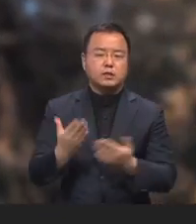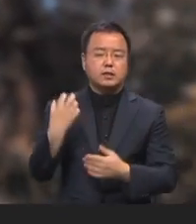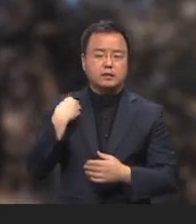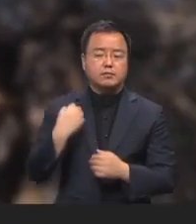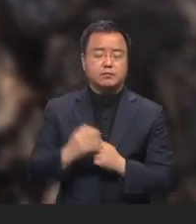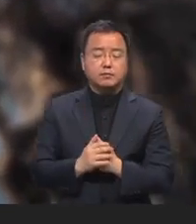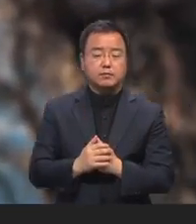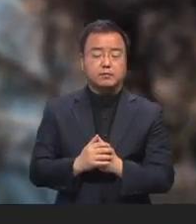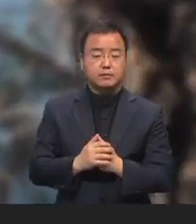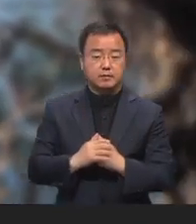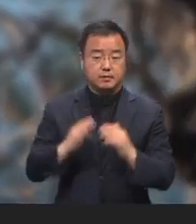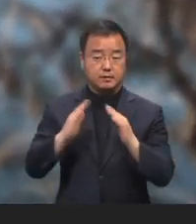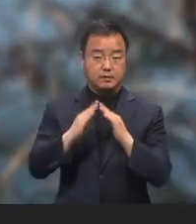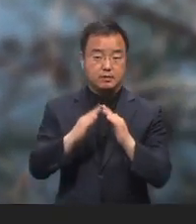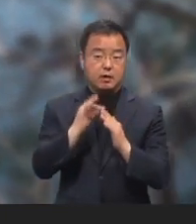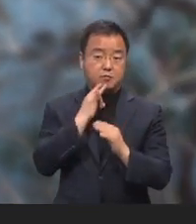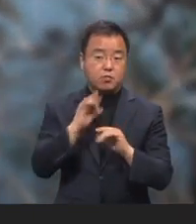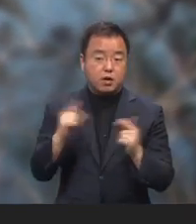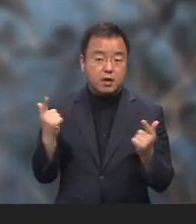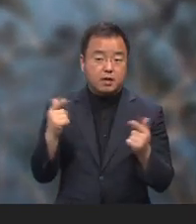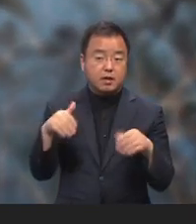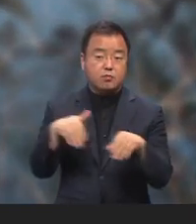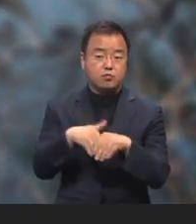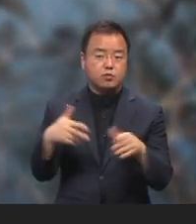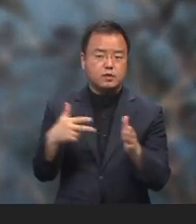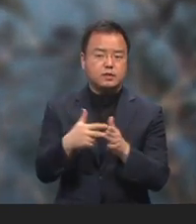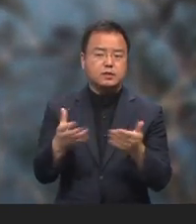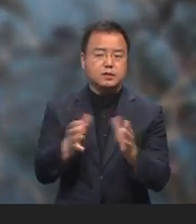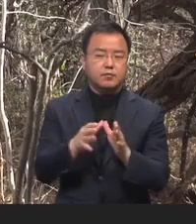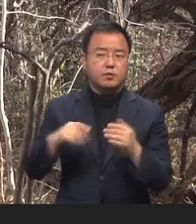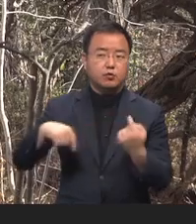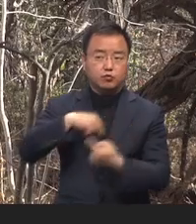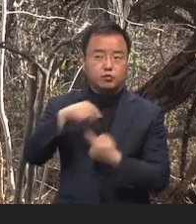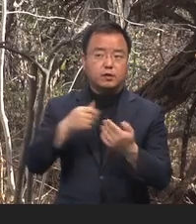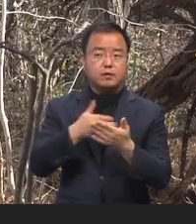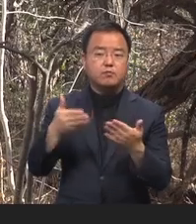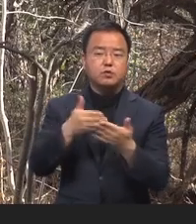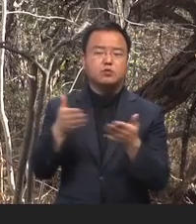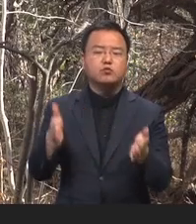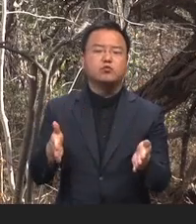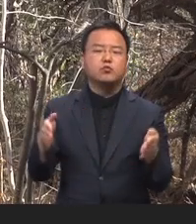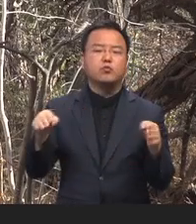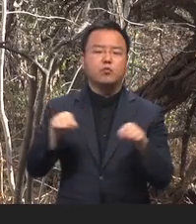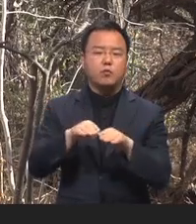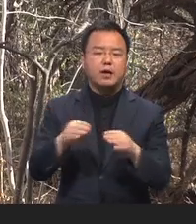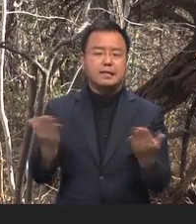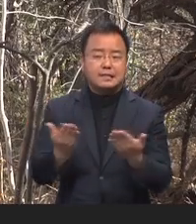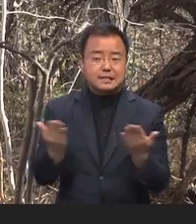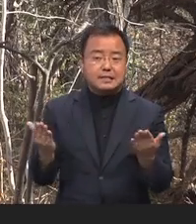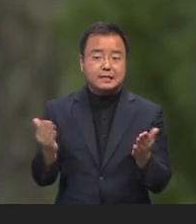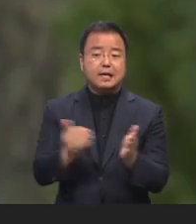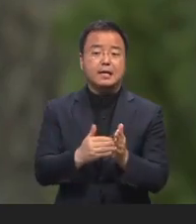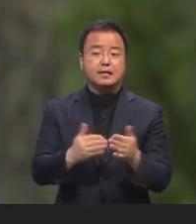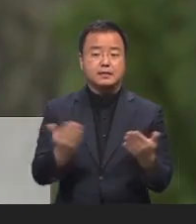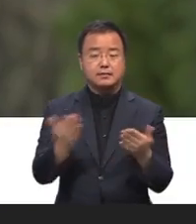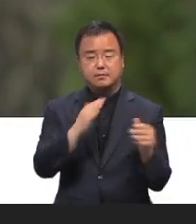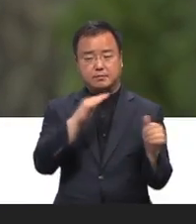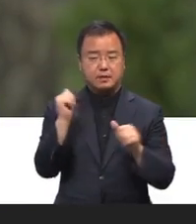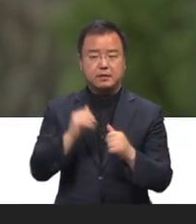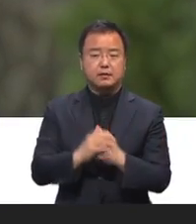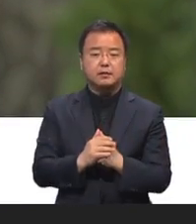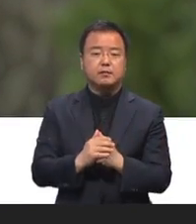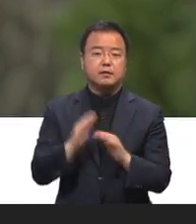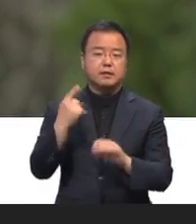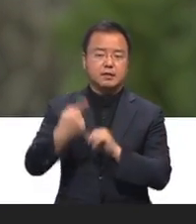저택 뿐만 아니라 문화 재단에서 운영하는 미술관 일까지 학교 직원들을 차출해 씁니다 매년 미술관에서